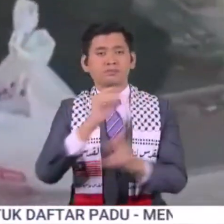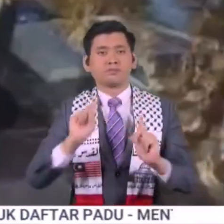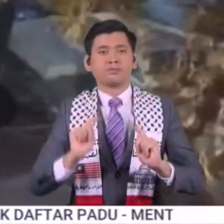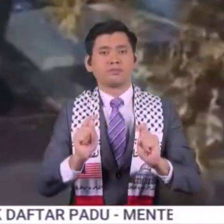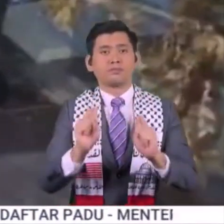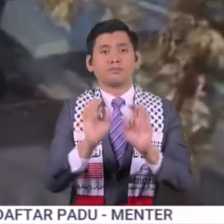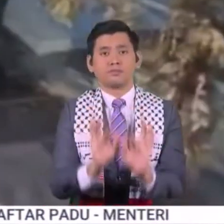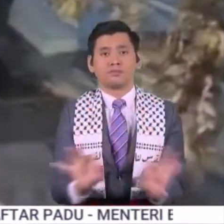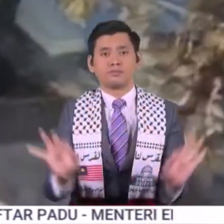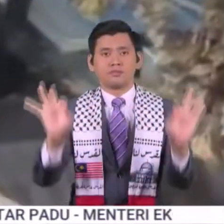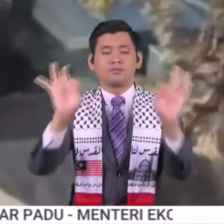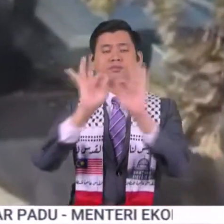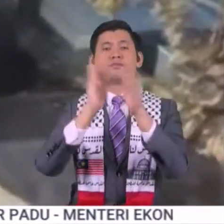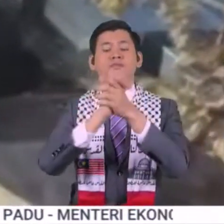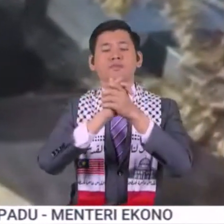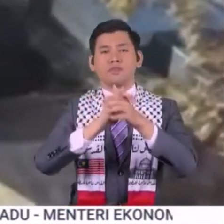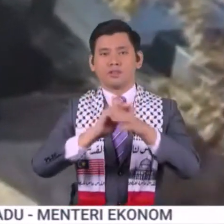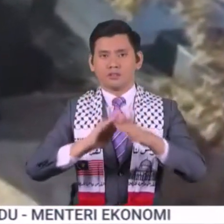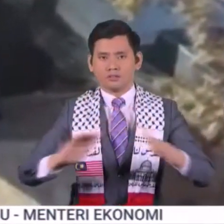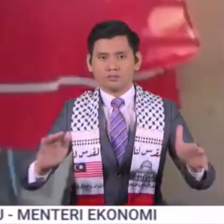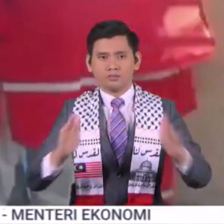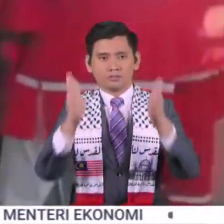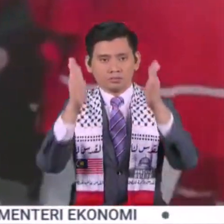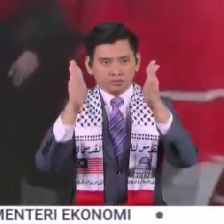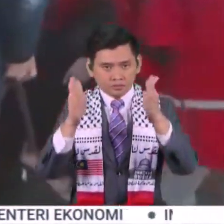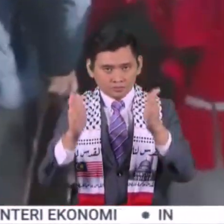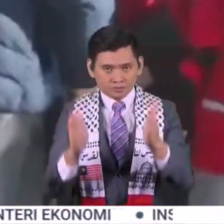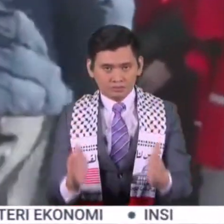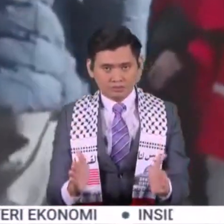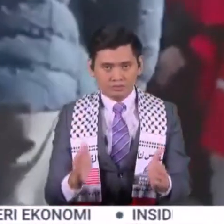demi menyelamatkan kemanusiaan sejagat